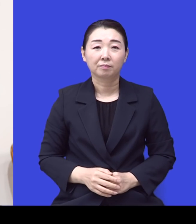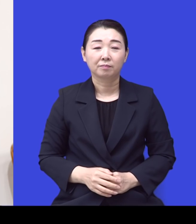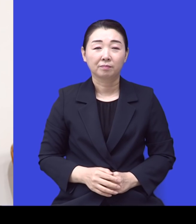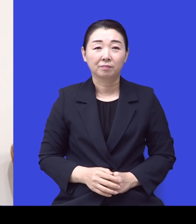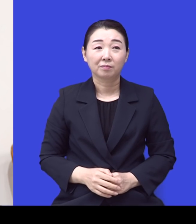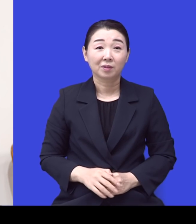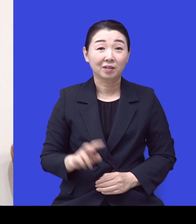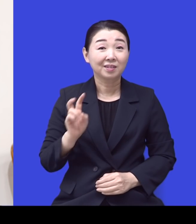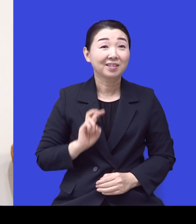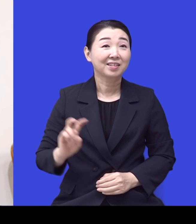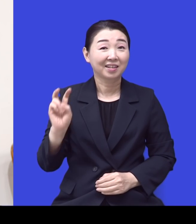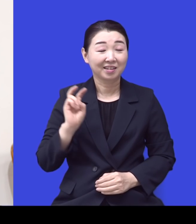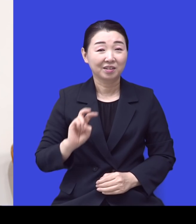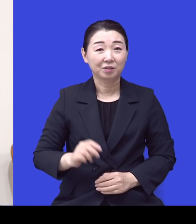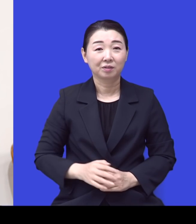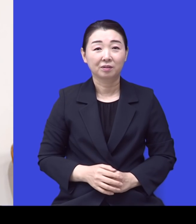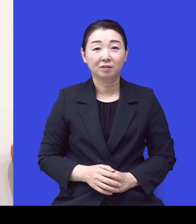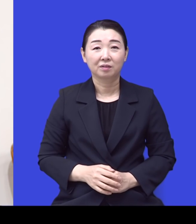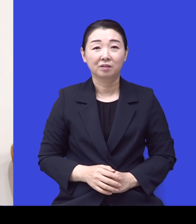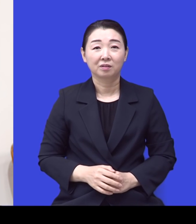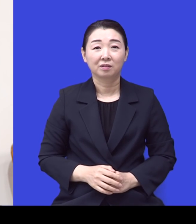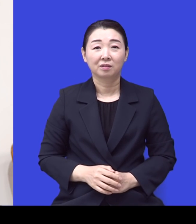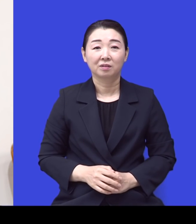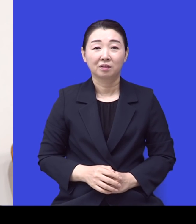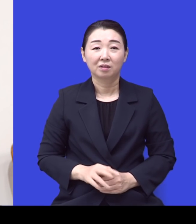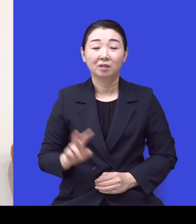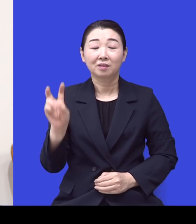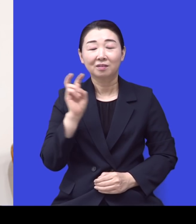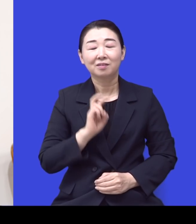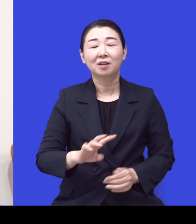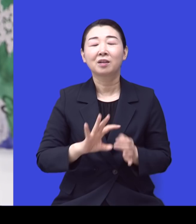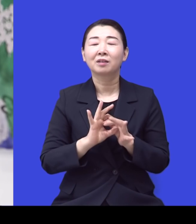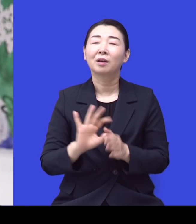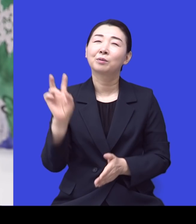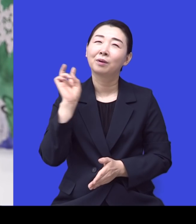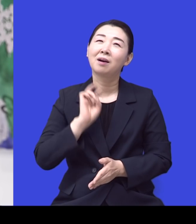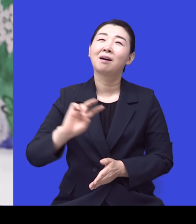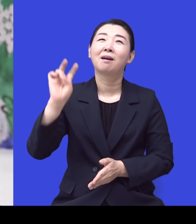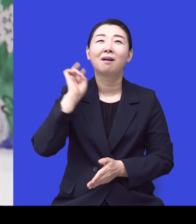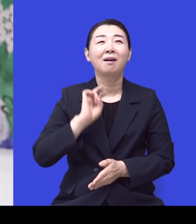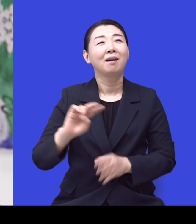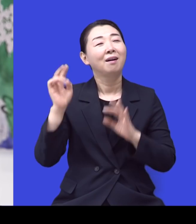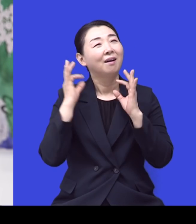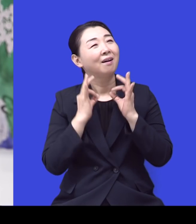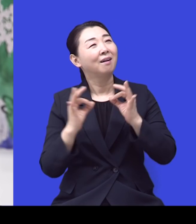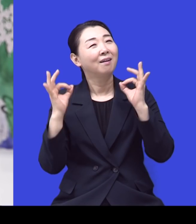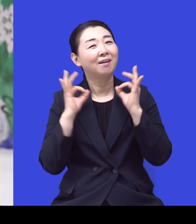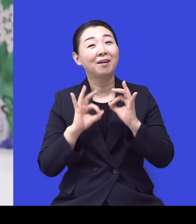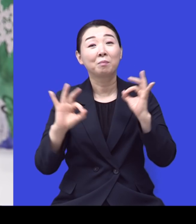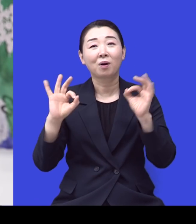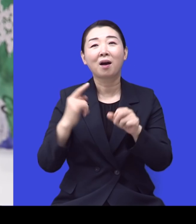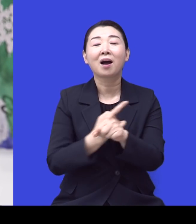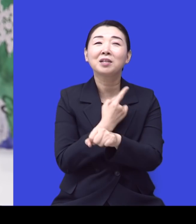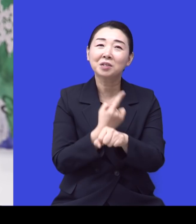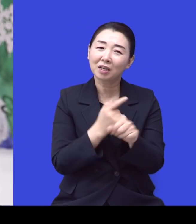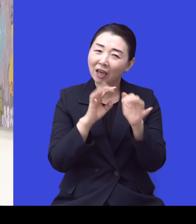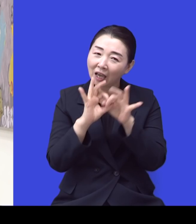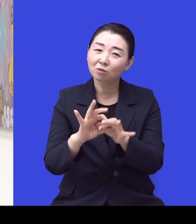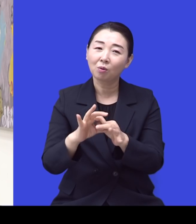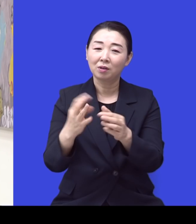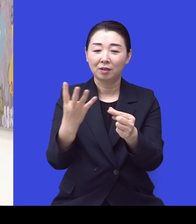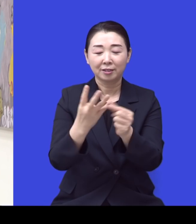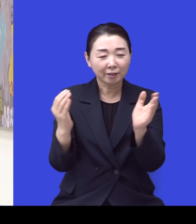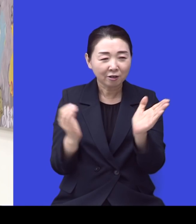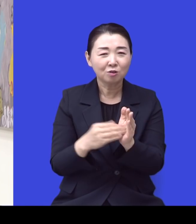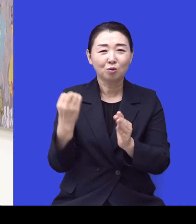그 찬양. 예. 그 찬양을 계속 부르시는데 예. 1시간을 부르시는 거예요. 4절 끝나면